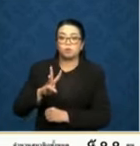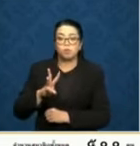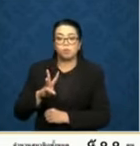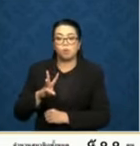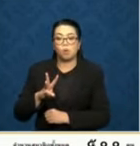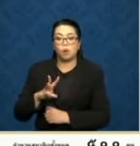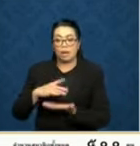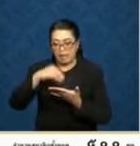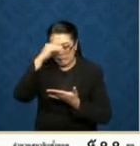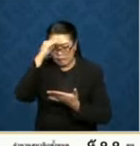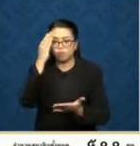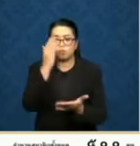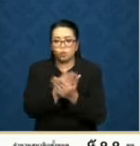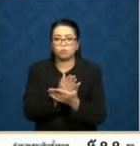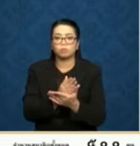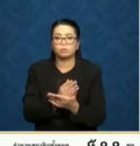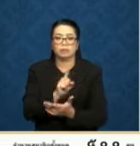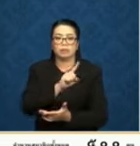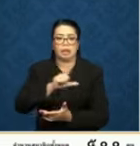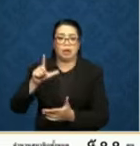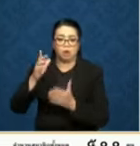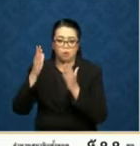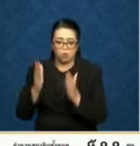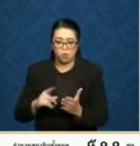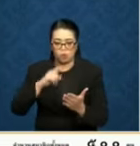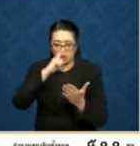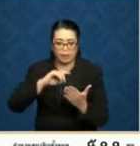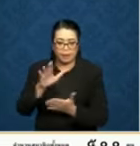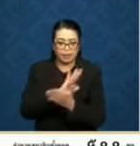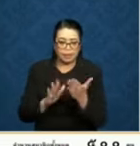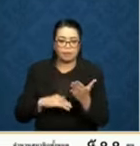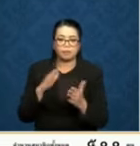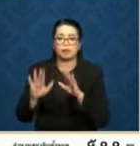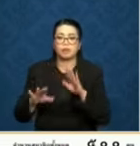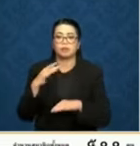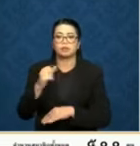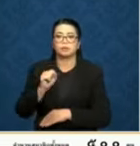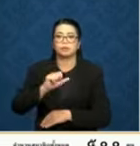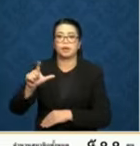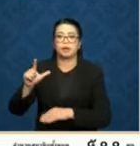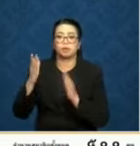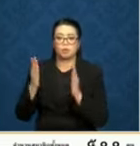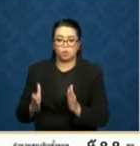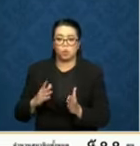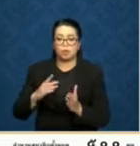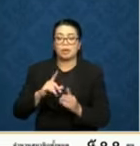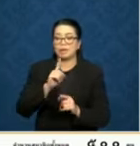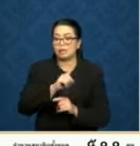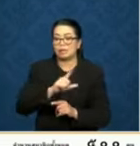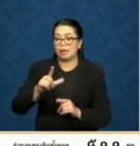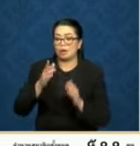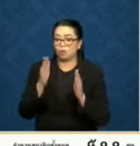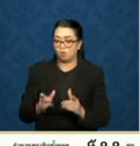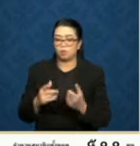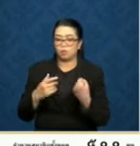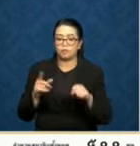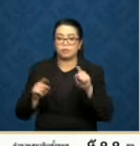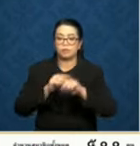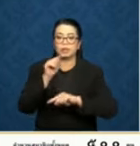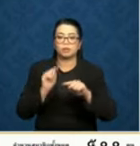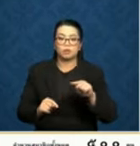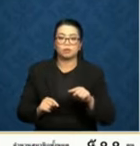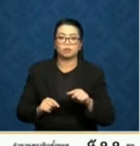1,000 กวาคนเรามีนักเรีนทั้งประเทศ อยู่ประมาณ 10,000,000 คนครั